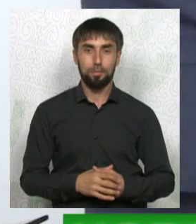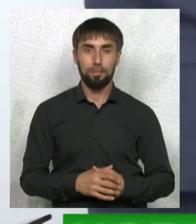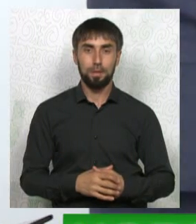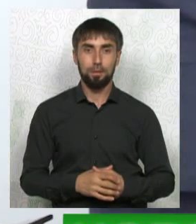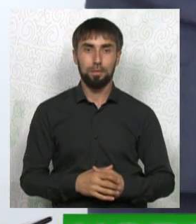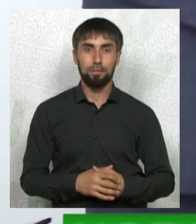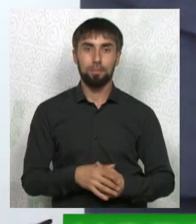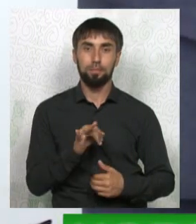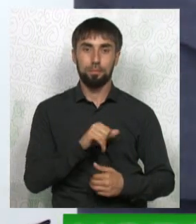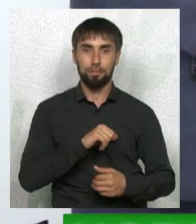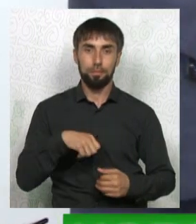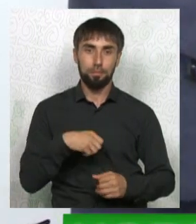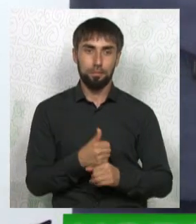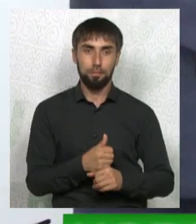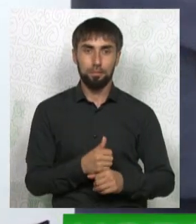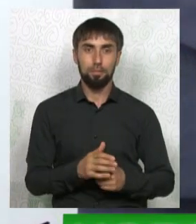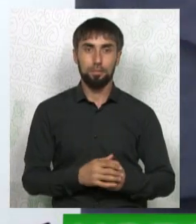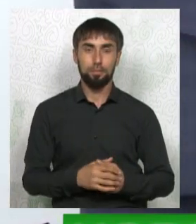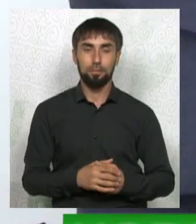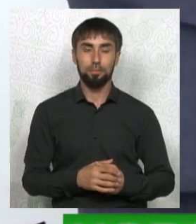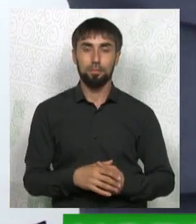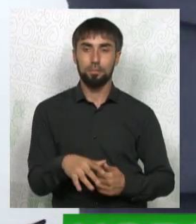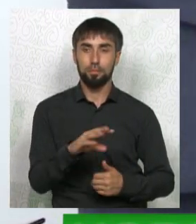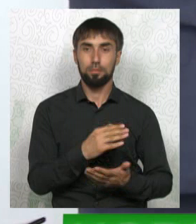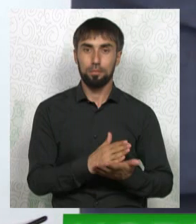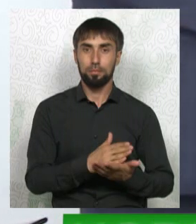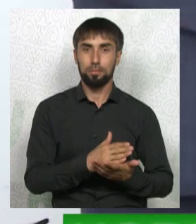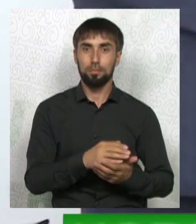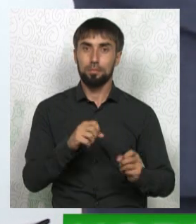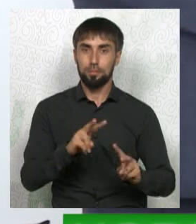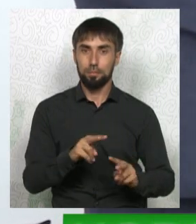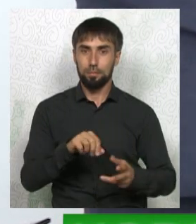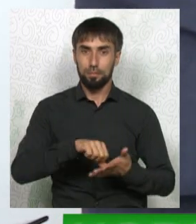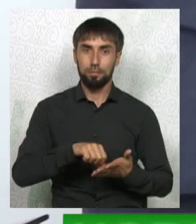Самое главное, с вами есть делегация, специалисты, достойные